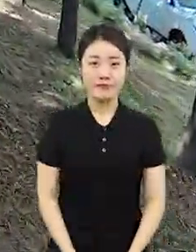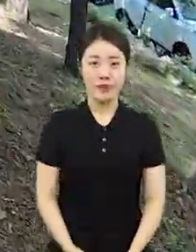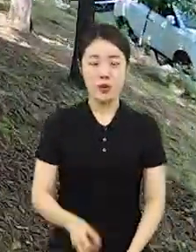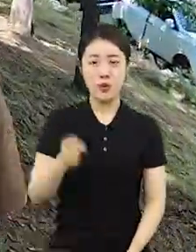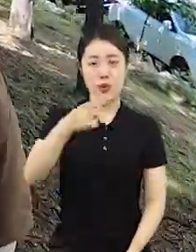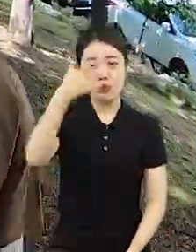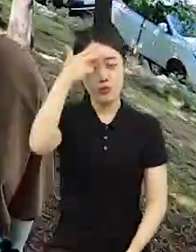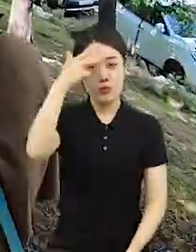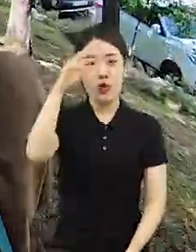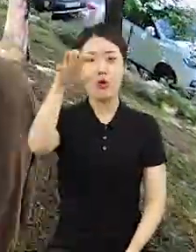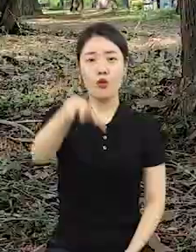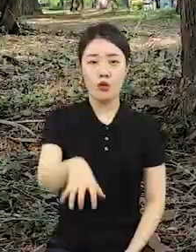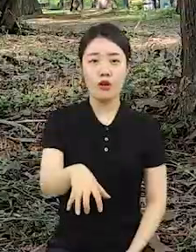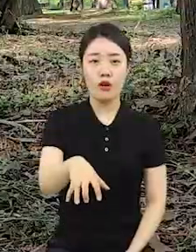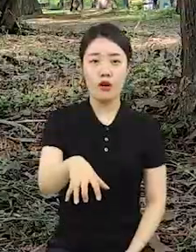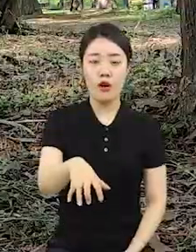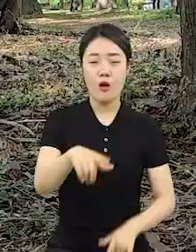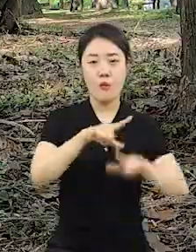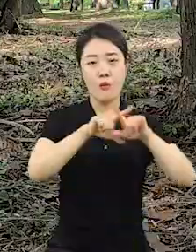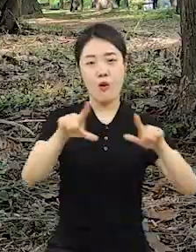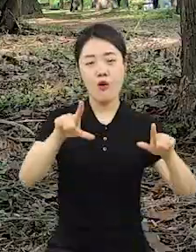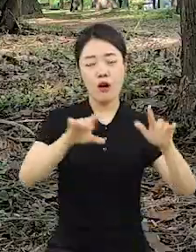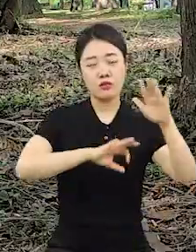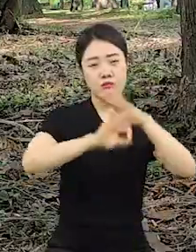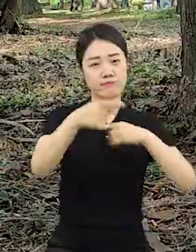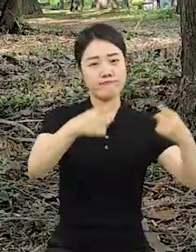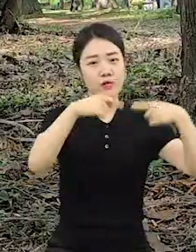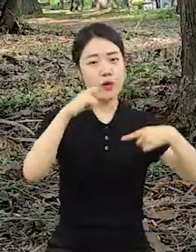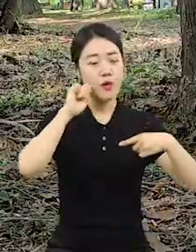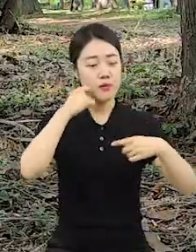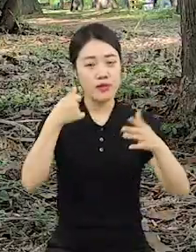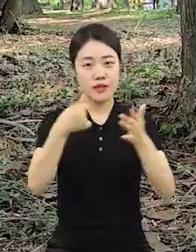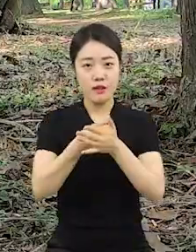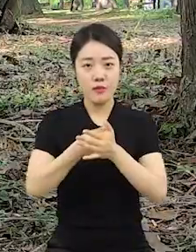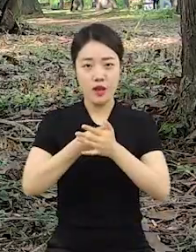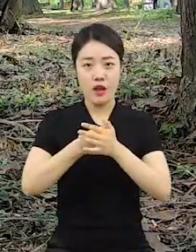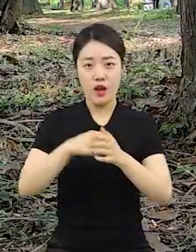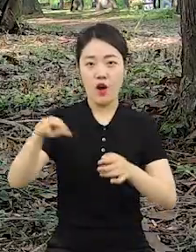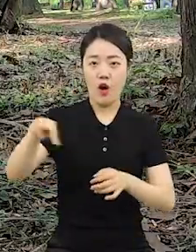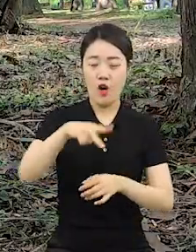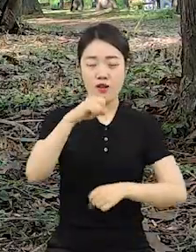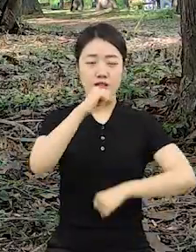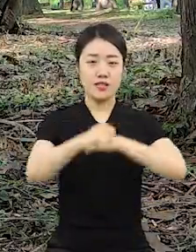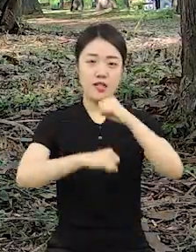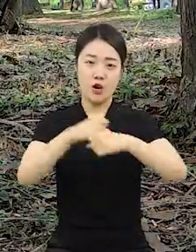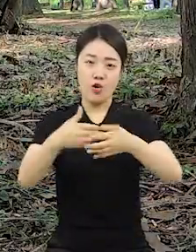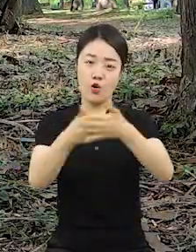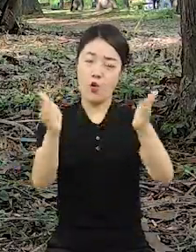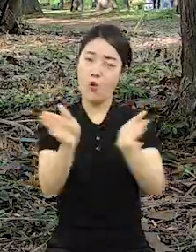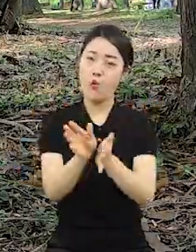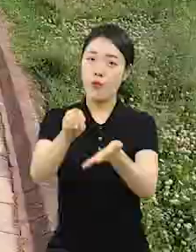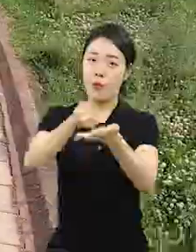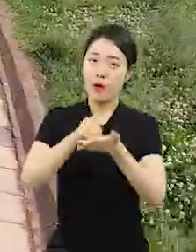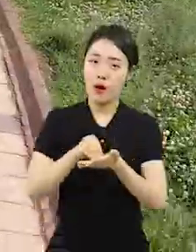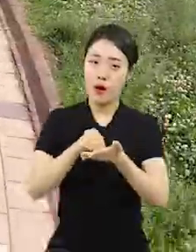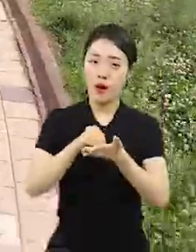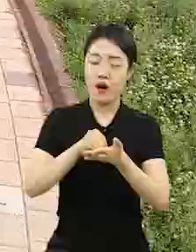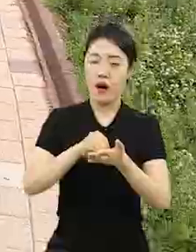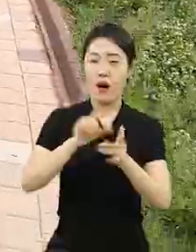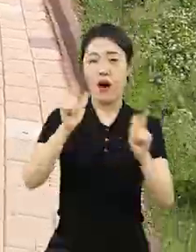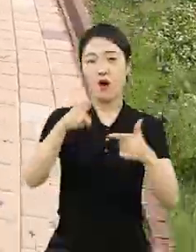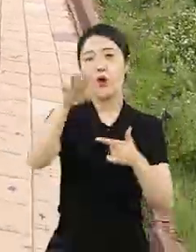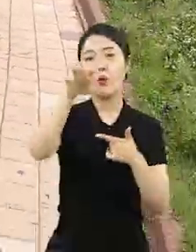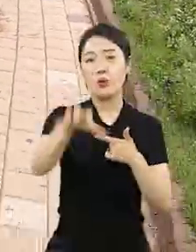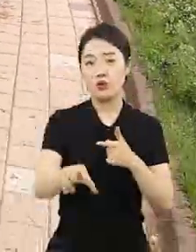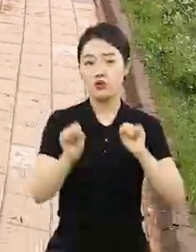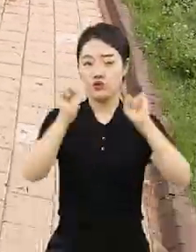그리고 부평구에서는 평일 낮 참여가 어려운 사람들을 위한 걷기 자율 동아리를 모집해 보건소가 아닌